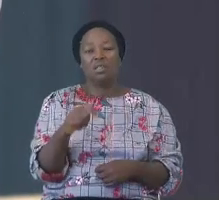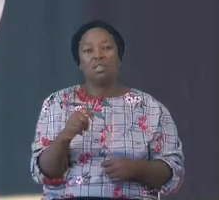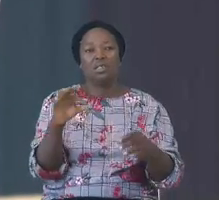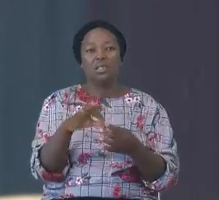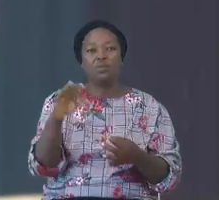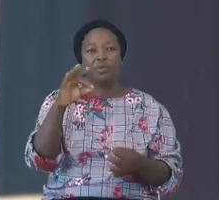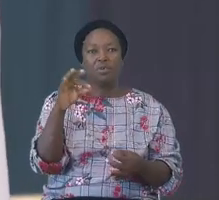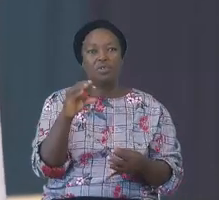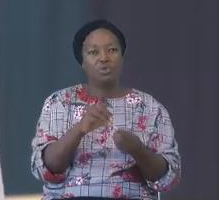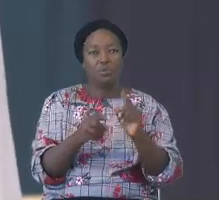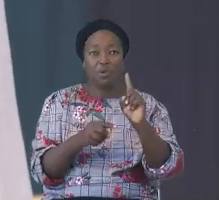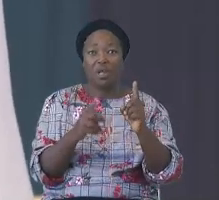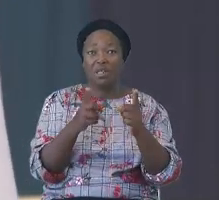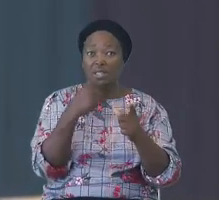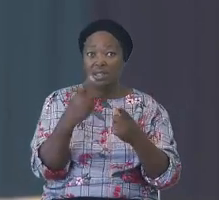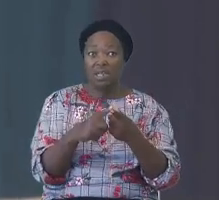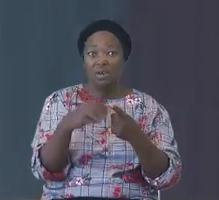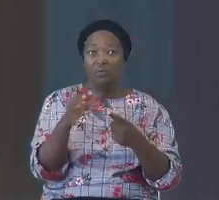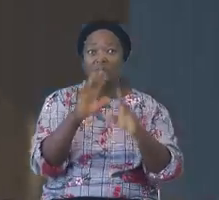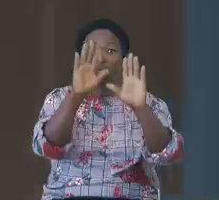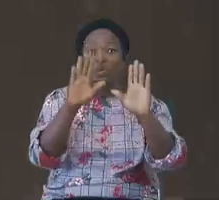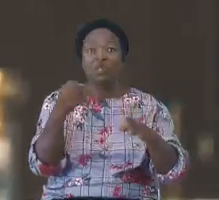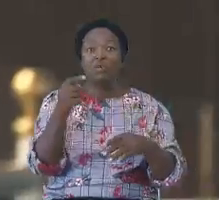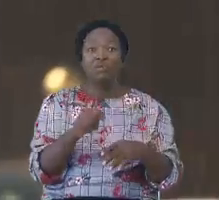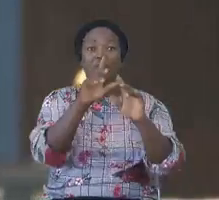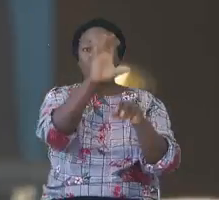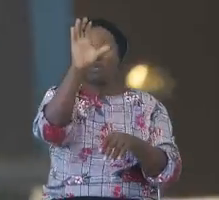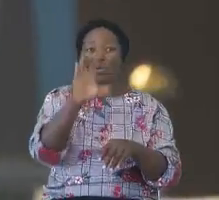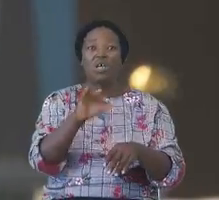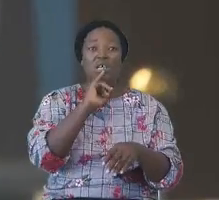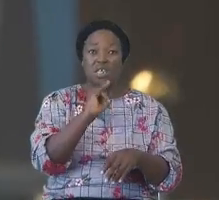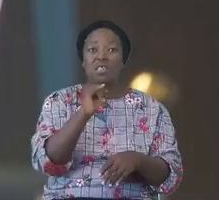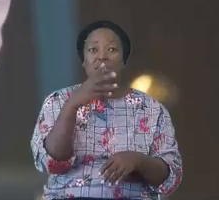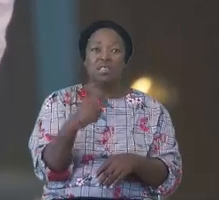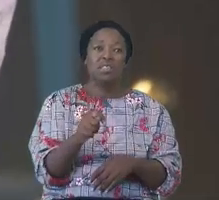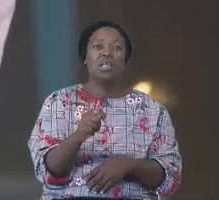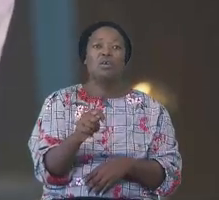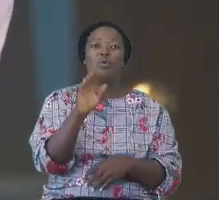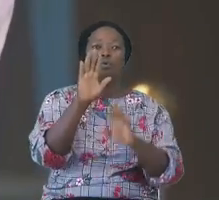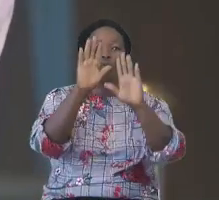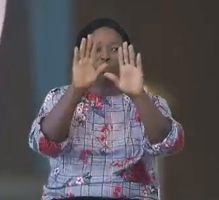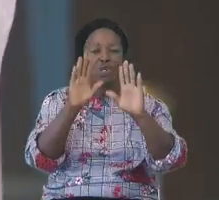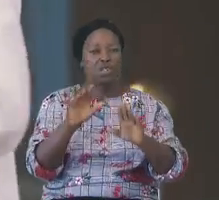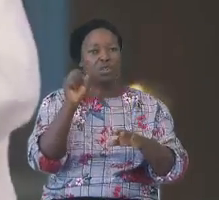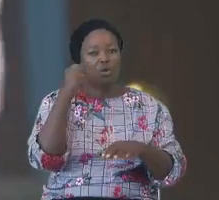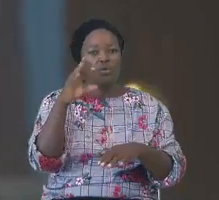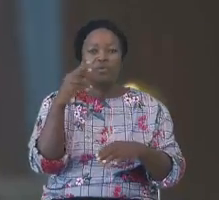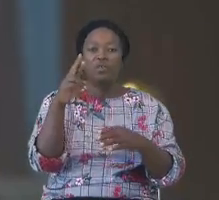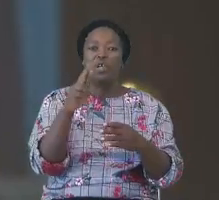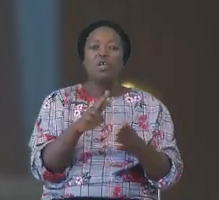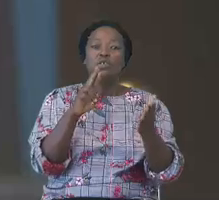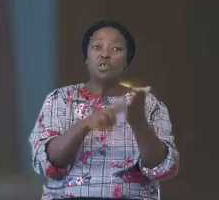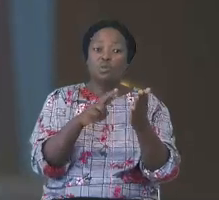mais ayant été rendu vivant quant à l'esprit. Premièrement donc, les merveilles de la